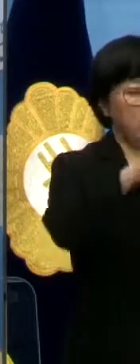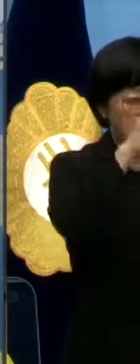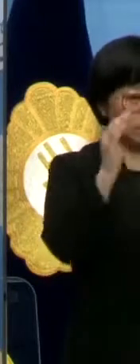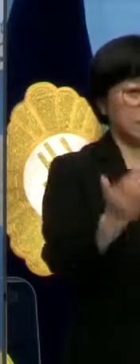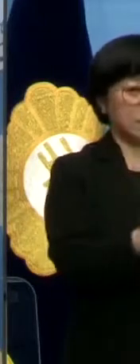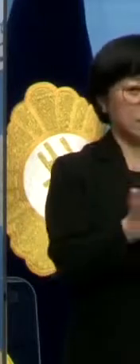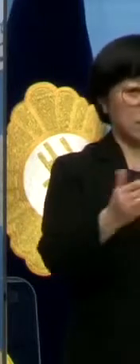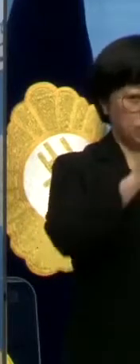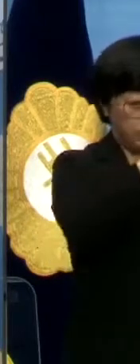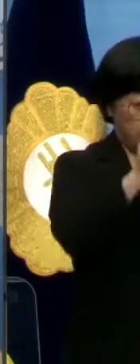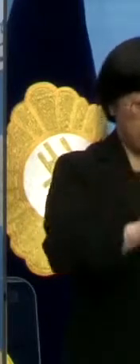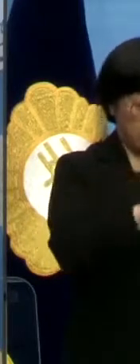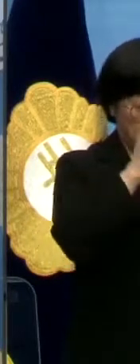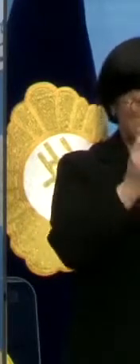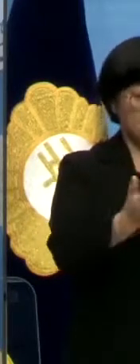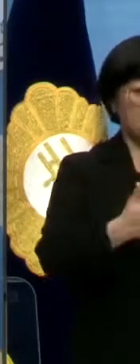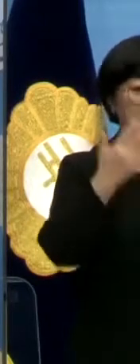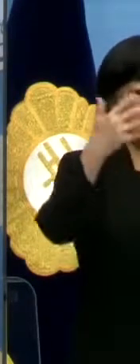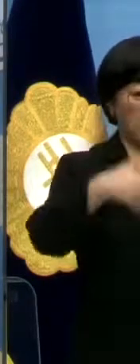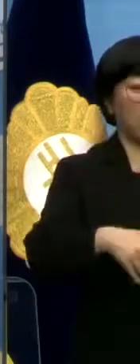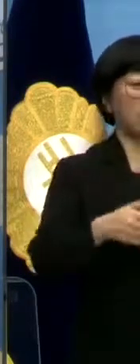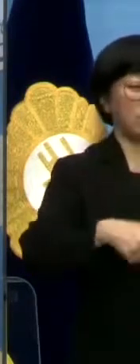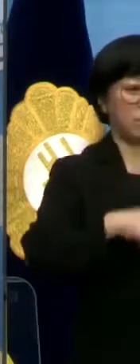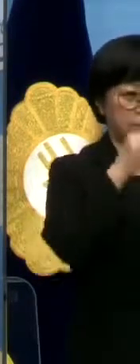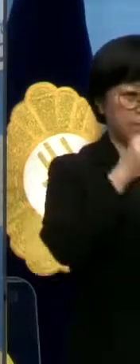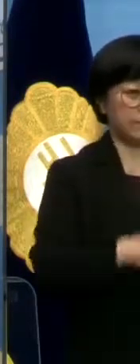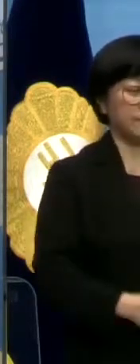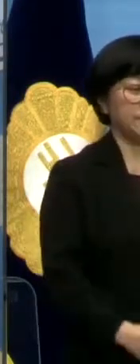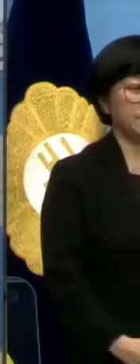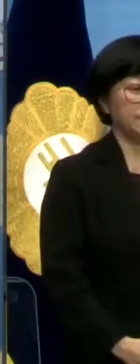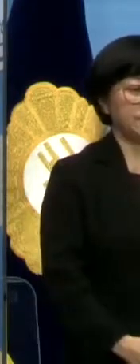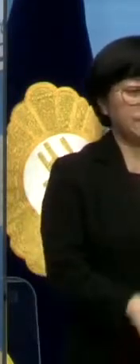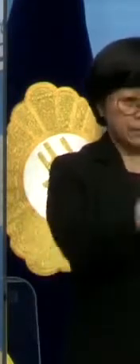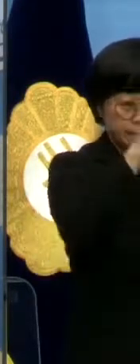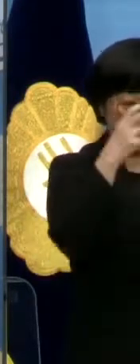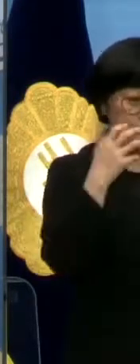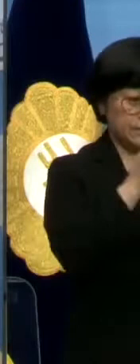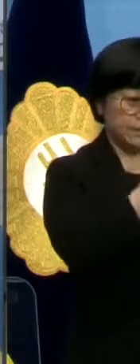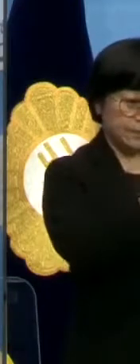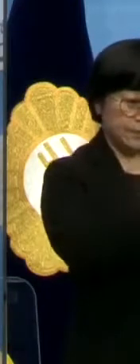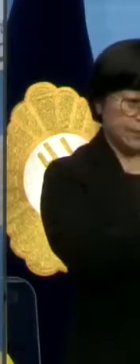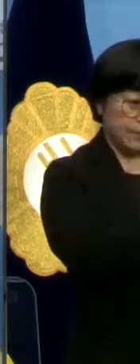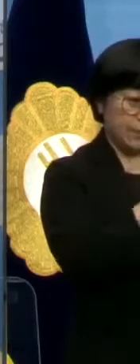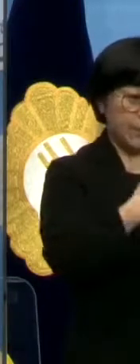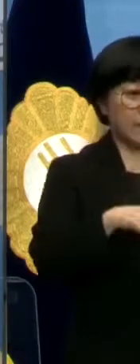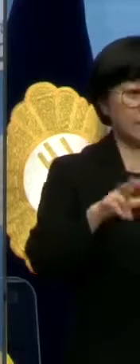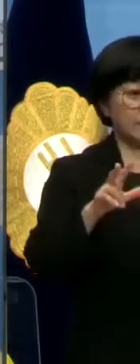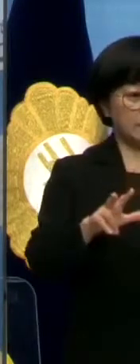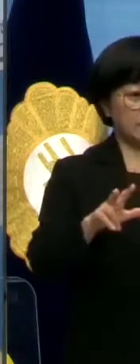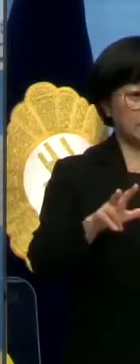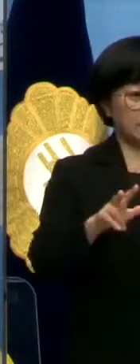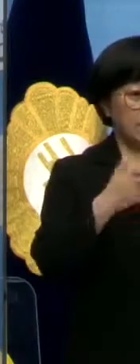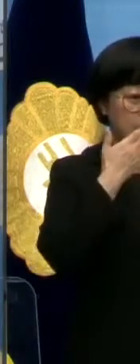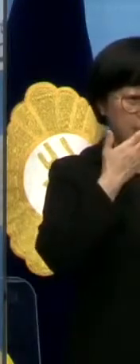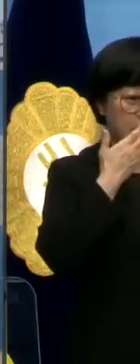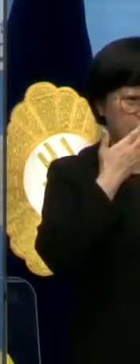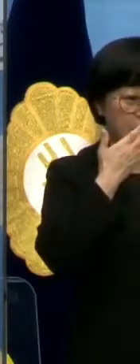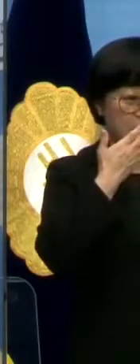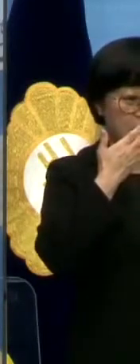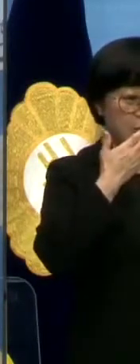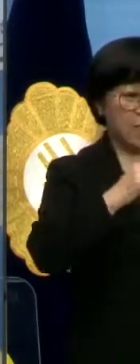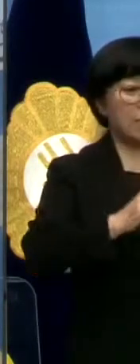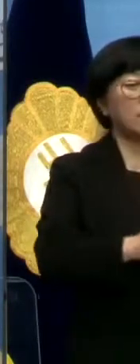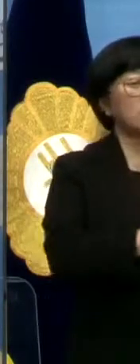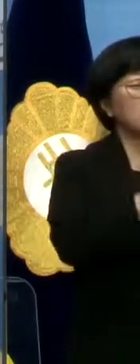있고 전제 조건이 있어야 하는 것입니다. 정부 여당은 당장에 가능한